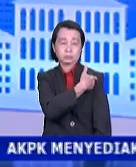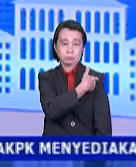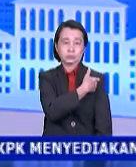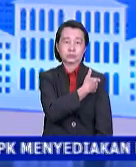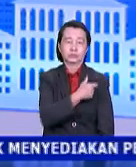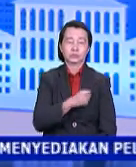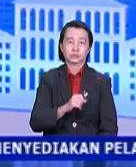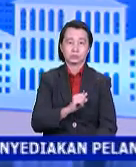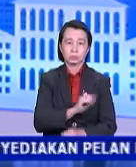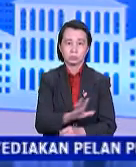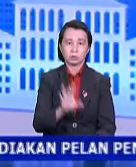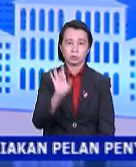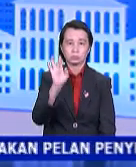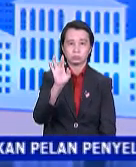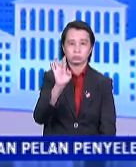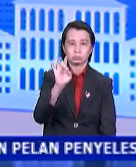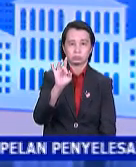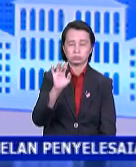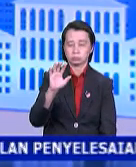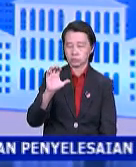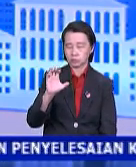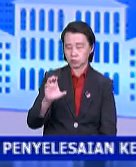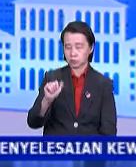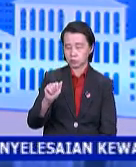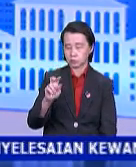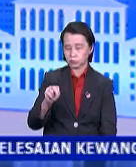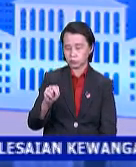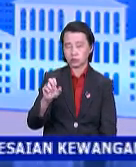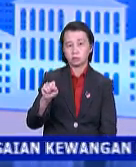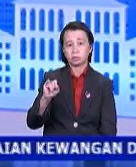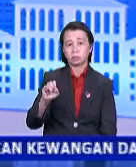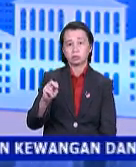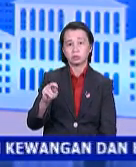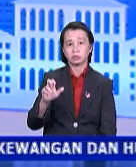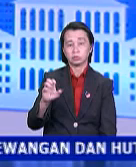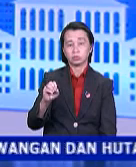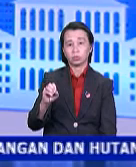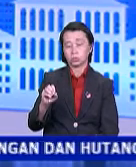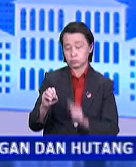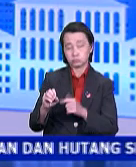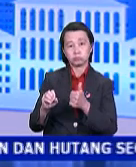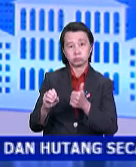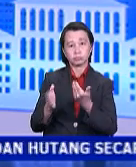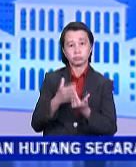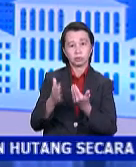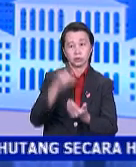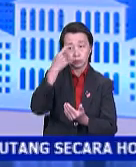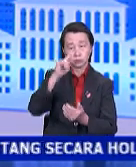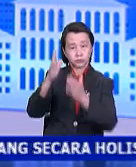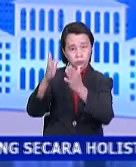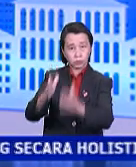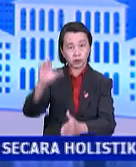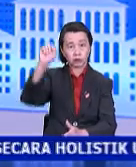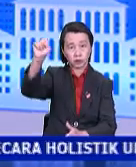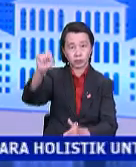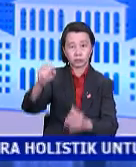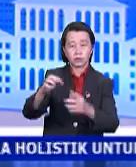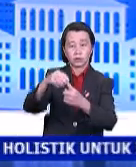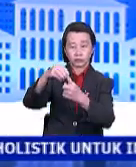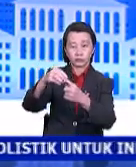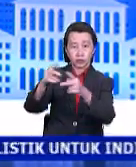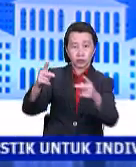19 dos tunggal keluaran kasino terbukti memudahkan proses vaksinasi penduduk di Sabah, terutama di